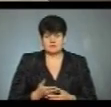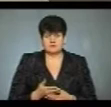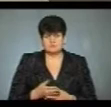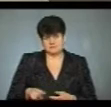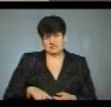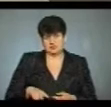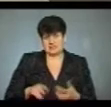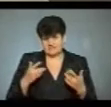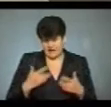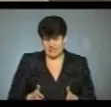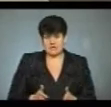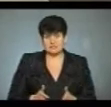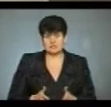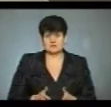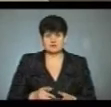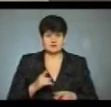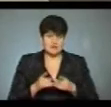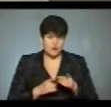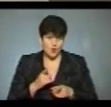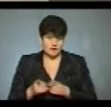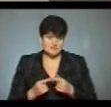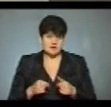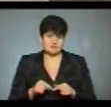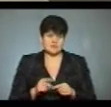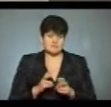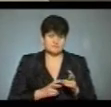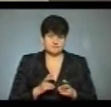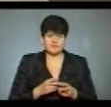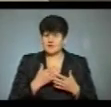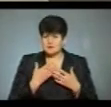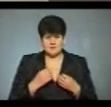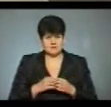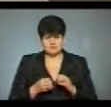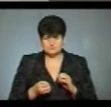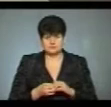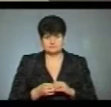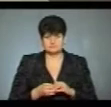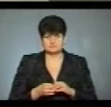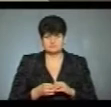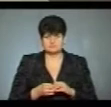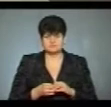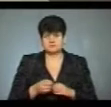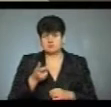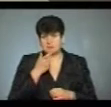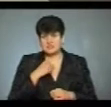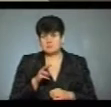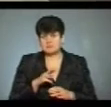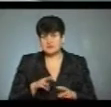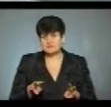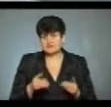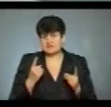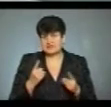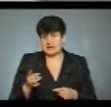роботодавця звільнити, так, то чи реорганізація, то в принципі немає перепон для цього? Ну, пан міністр у нас великий